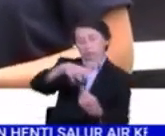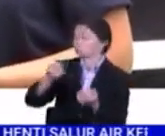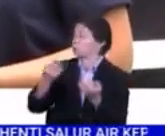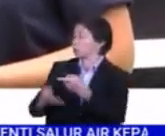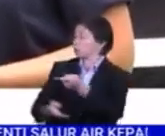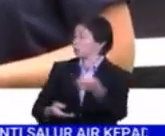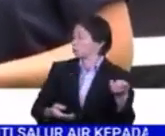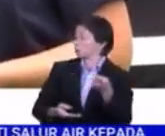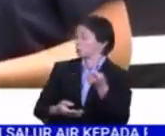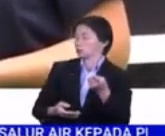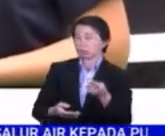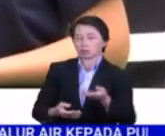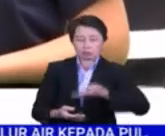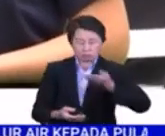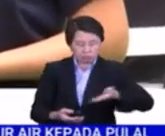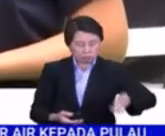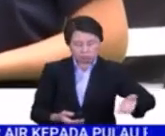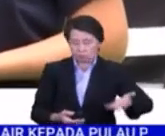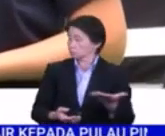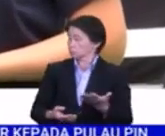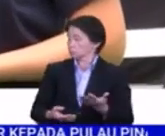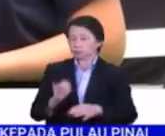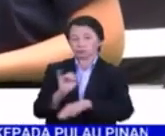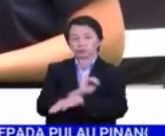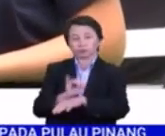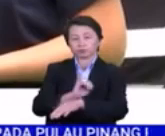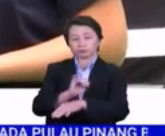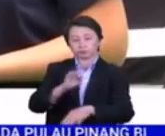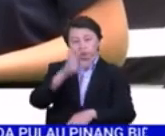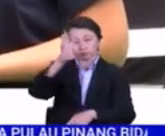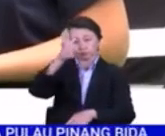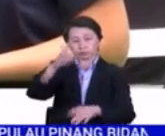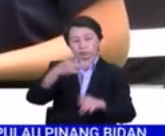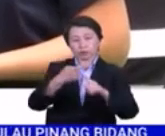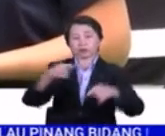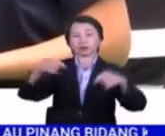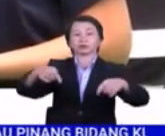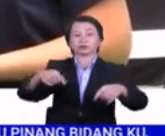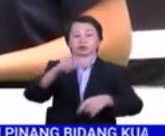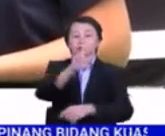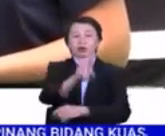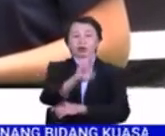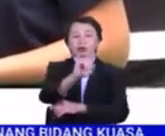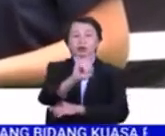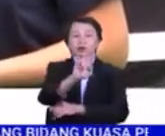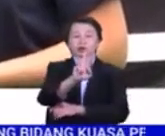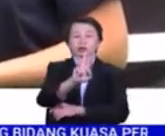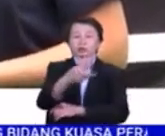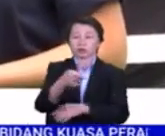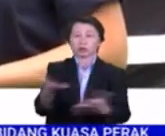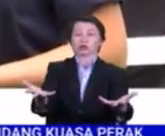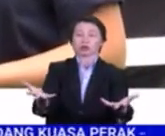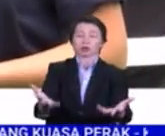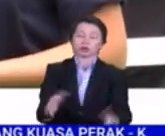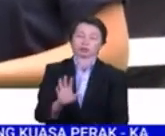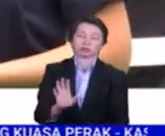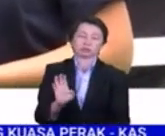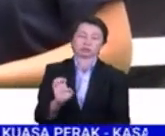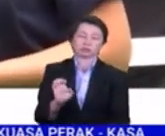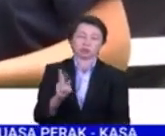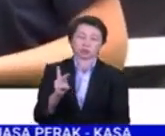juga produk-produk industri kreatif yang boleh diangkat dari Riuh Act bersama Unify di lokasi di Johor